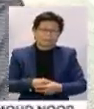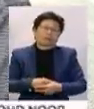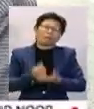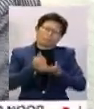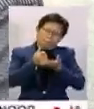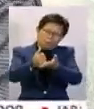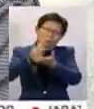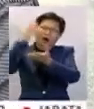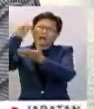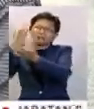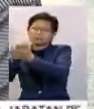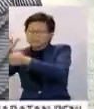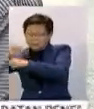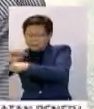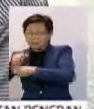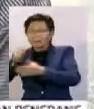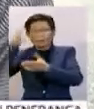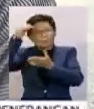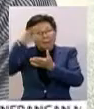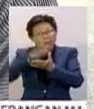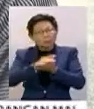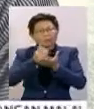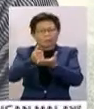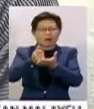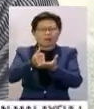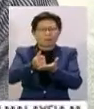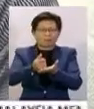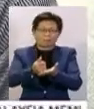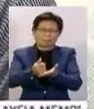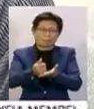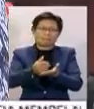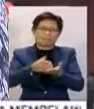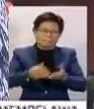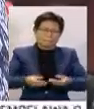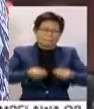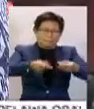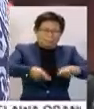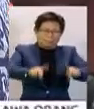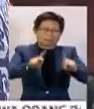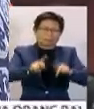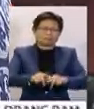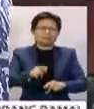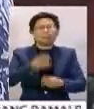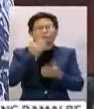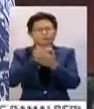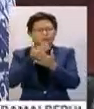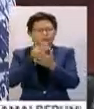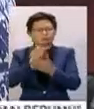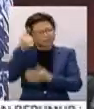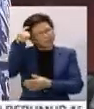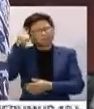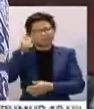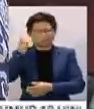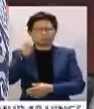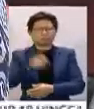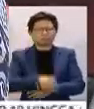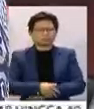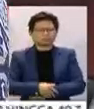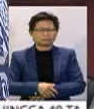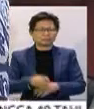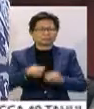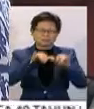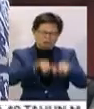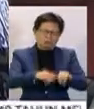membantu suami yang bekerja, jadi seharusnya mereka dibagi peluang. I think baguslah, because dia isteri rumah, dia tak ada